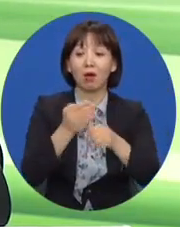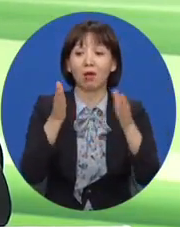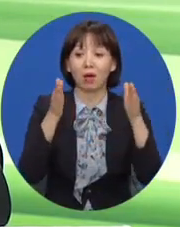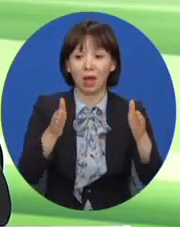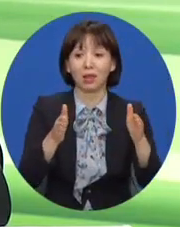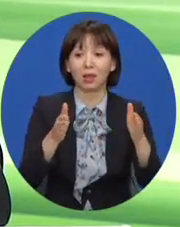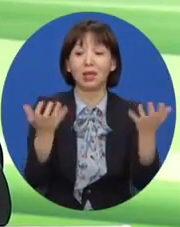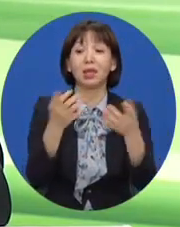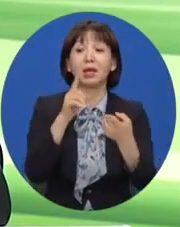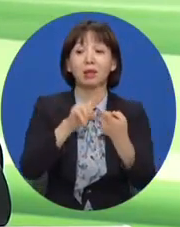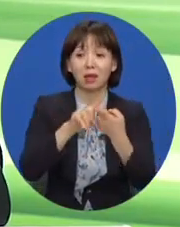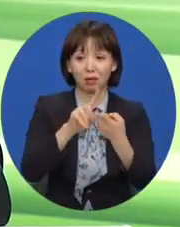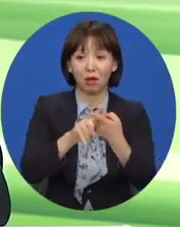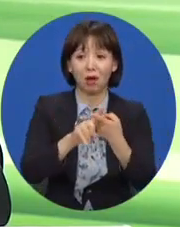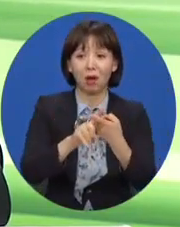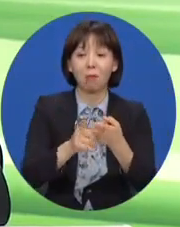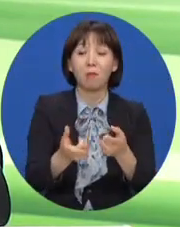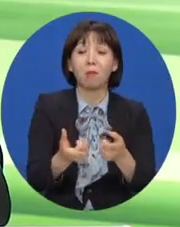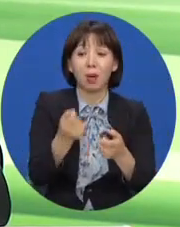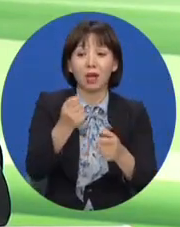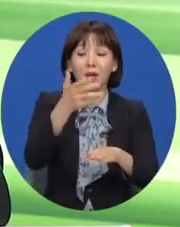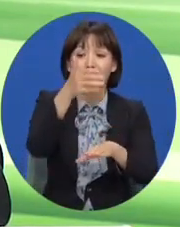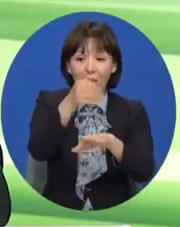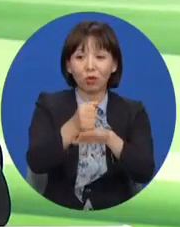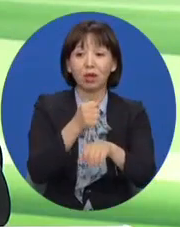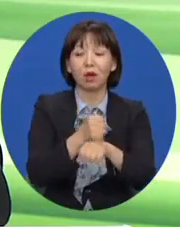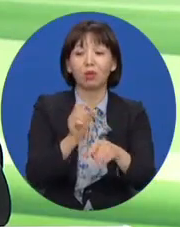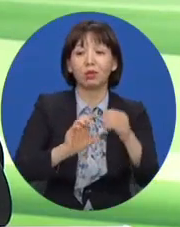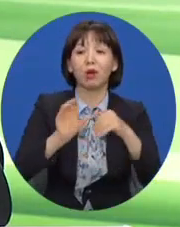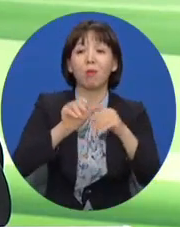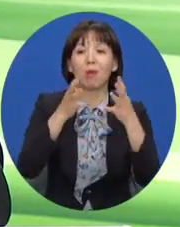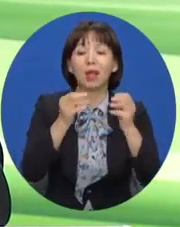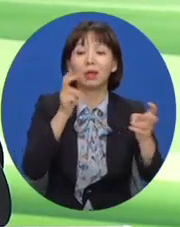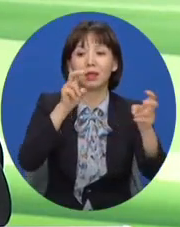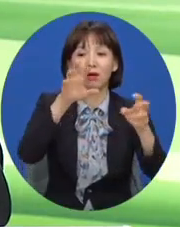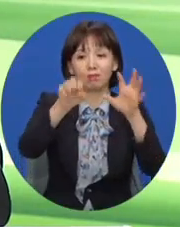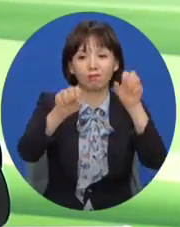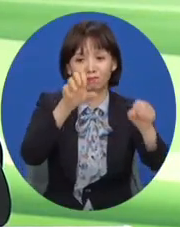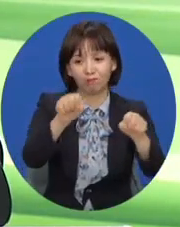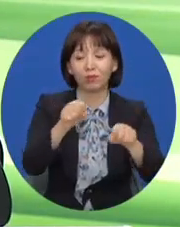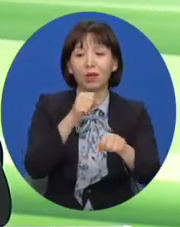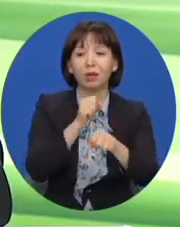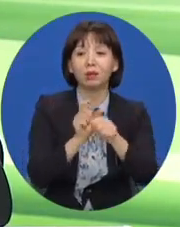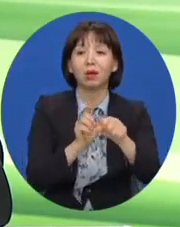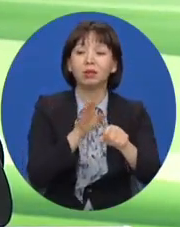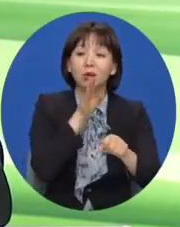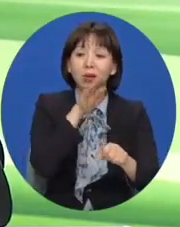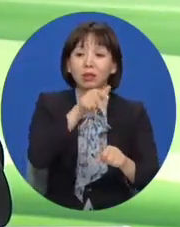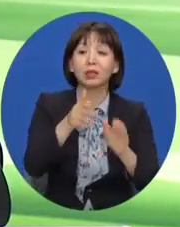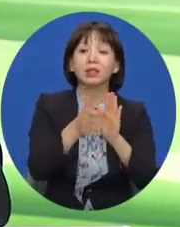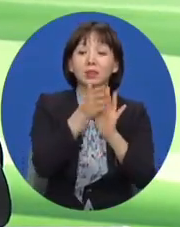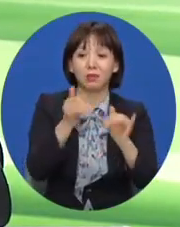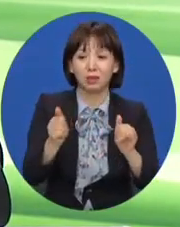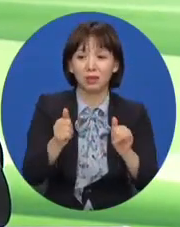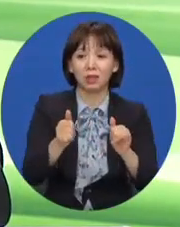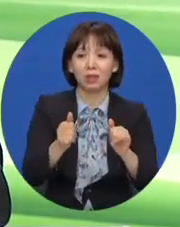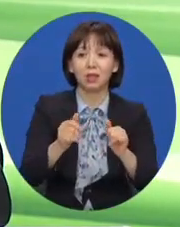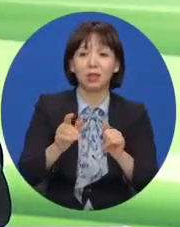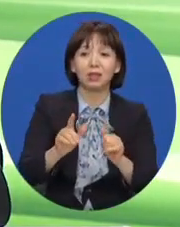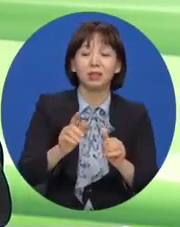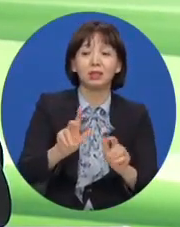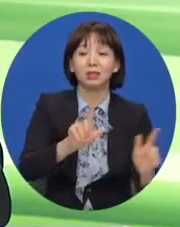한 일들을 하루빨리 마무리하고 더 많은 기업을 유치해서 정말 제천 시민들이